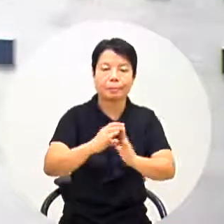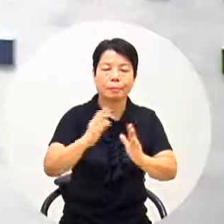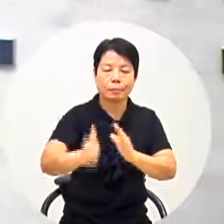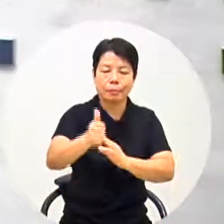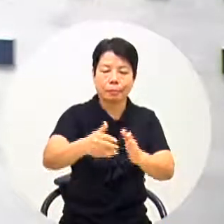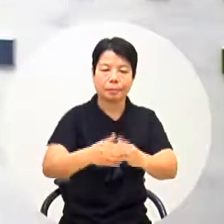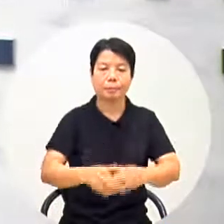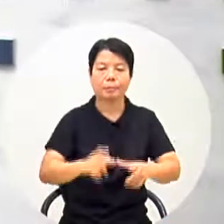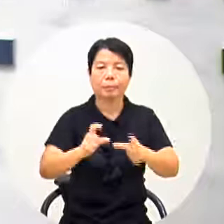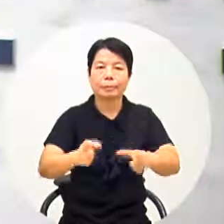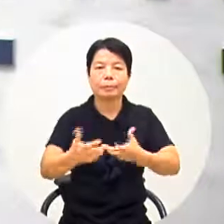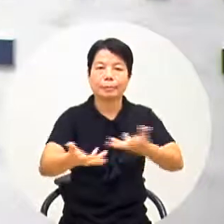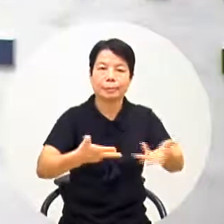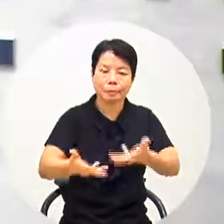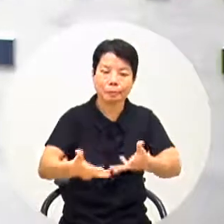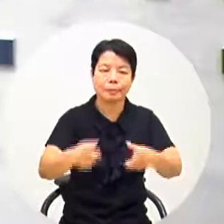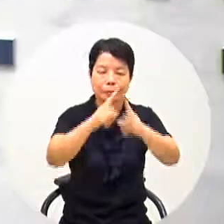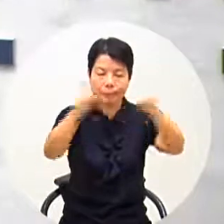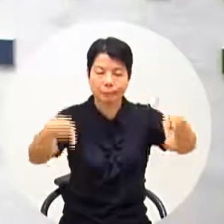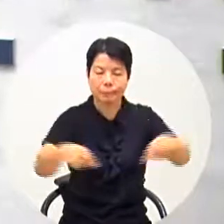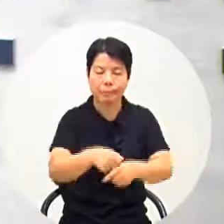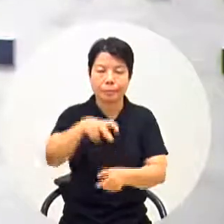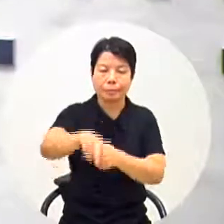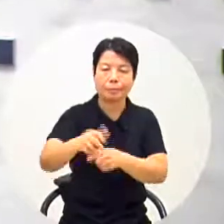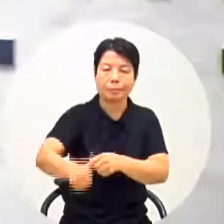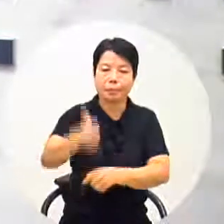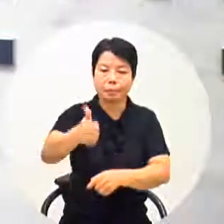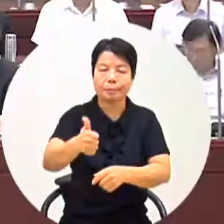是由张宪章处长来代理。那